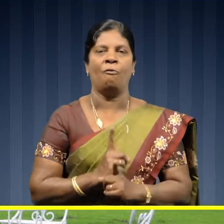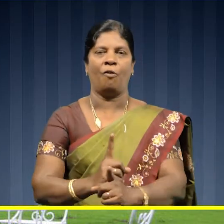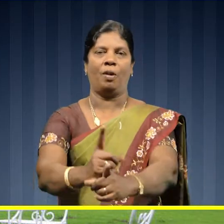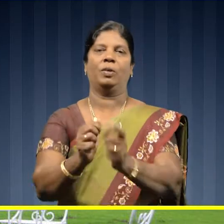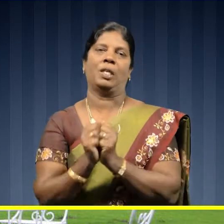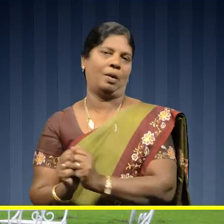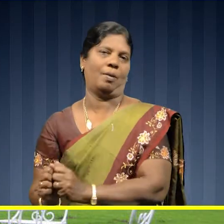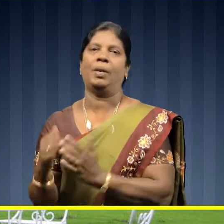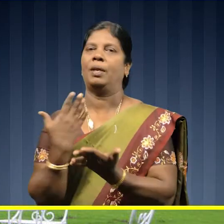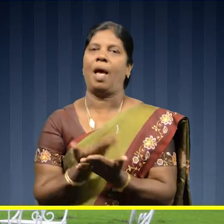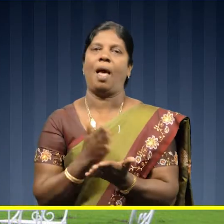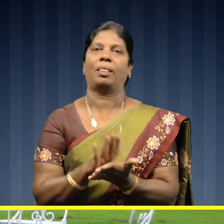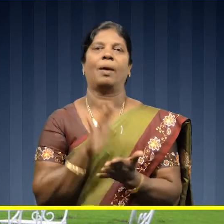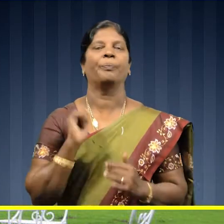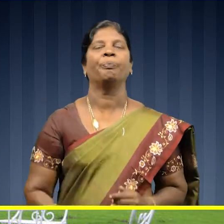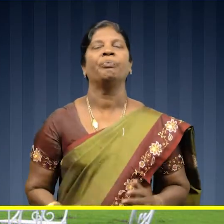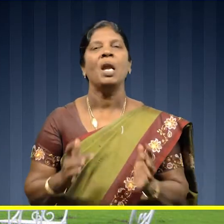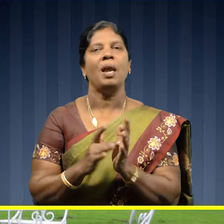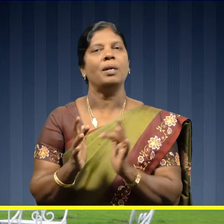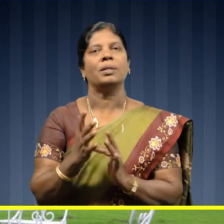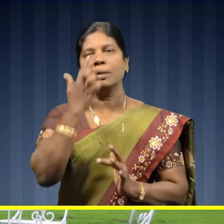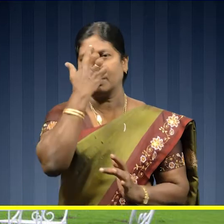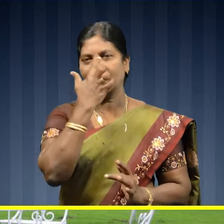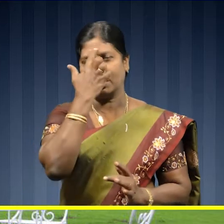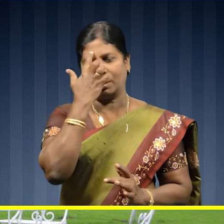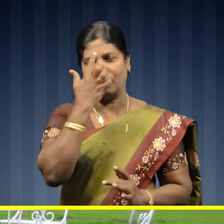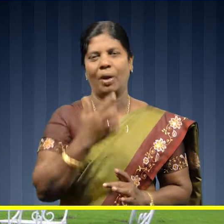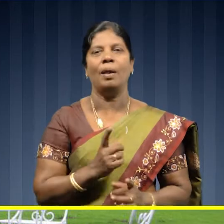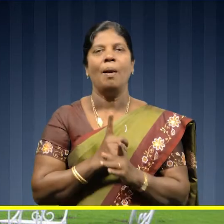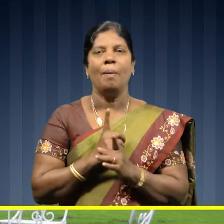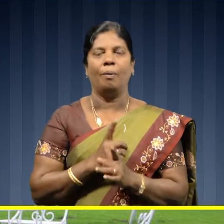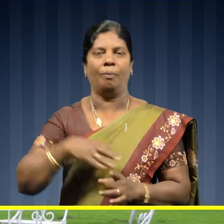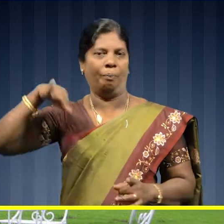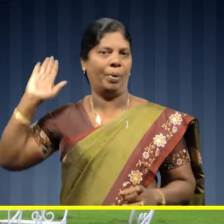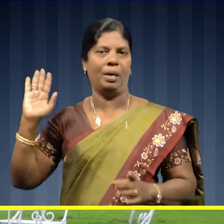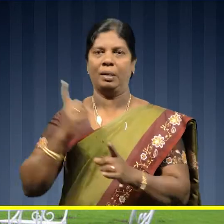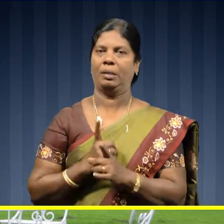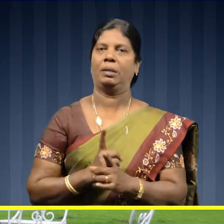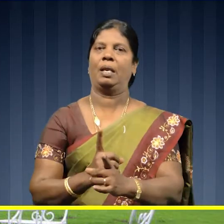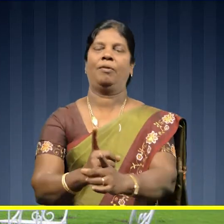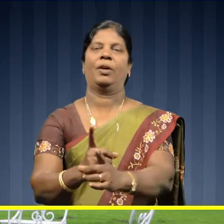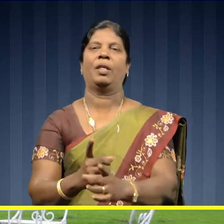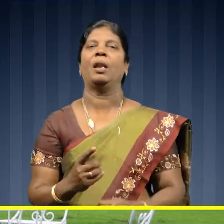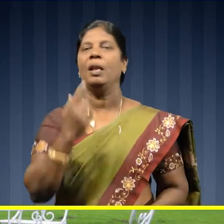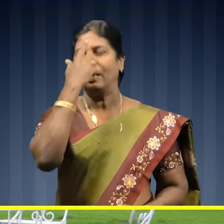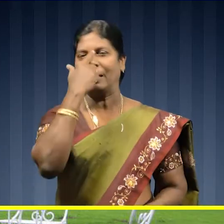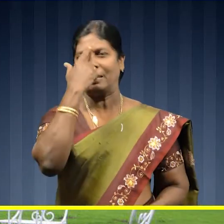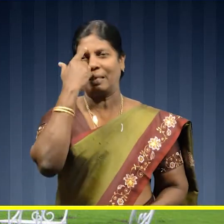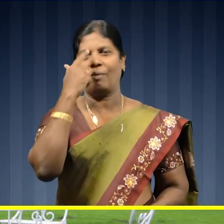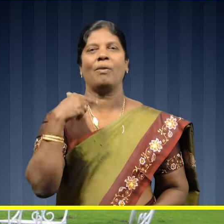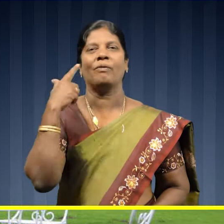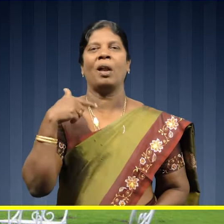பின் செல்லுகிறோம் என்று அர்த்தம். இயேசு கிறிஸ்துவை பின் செல்லும் வாழ்க்கை தான் கிறிஸ்தவ